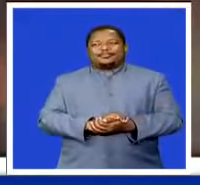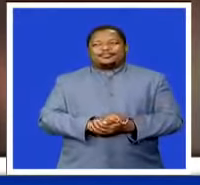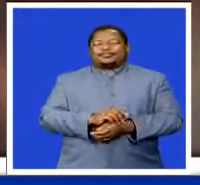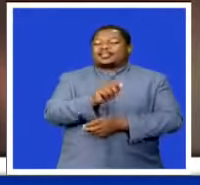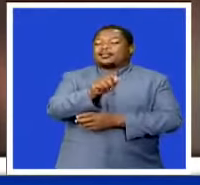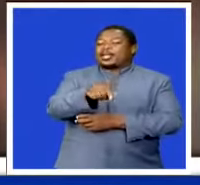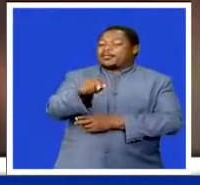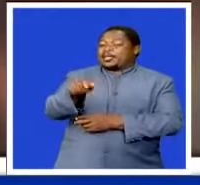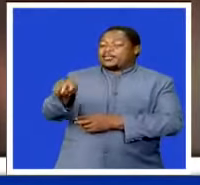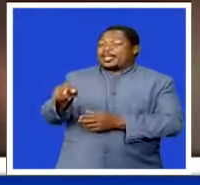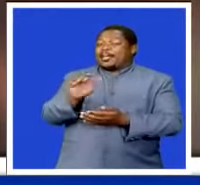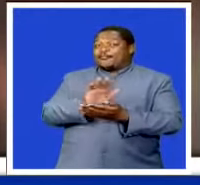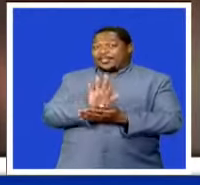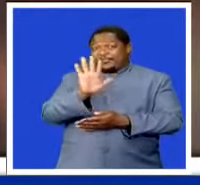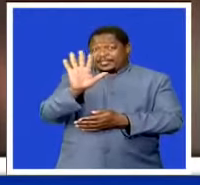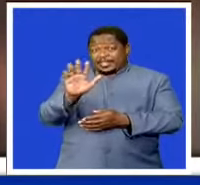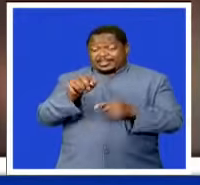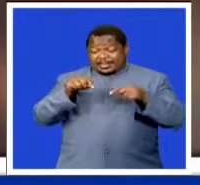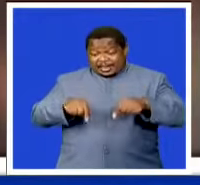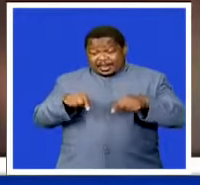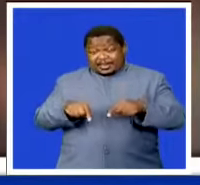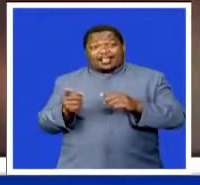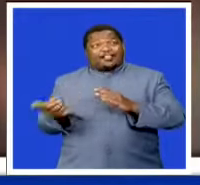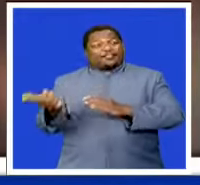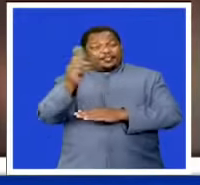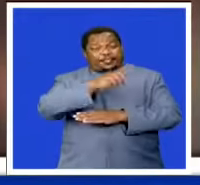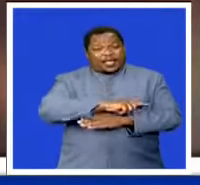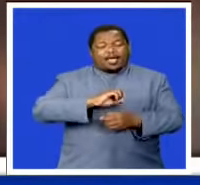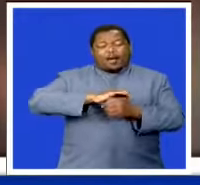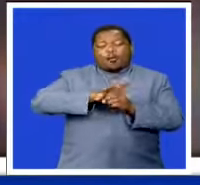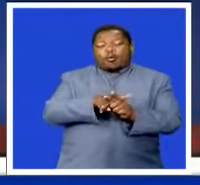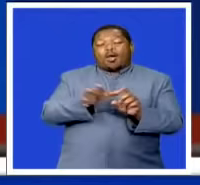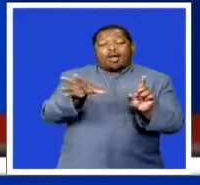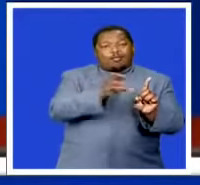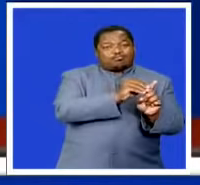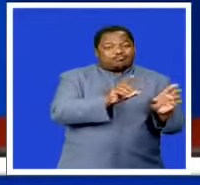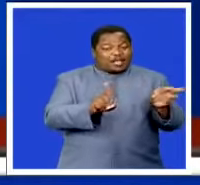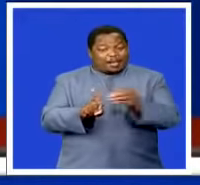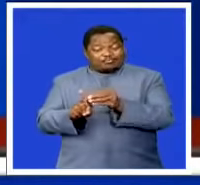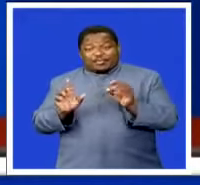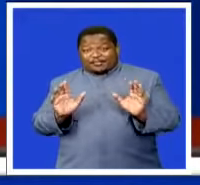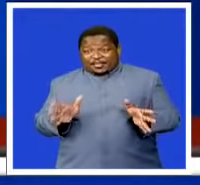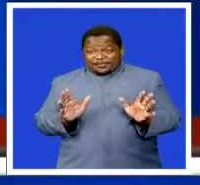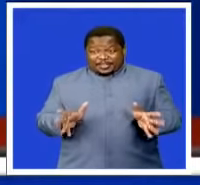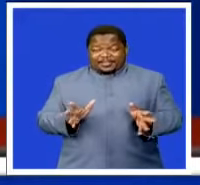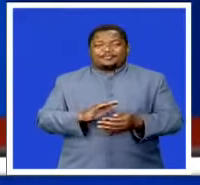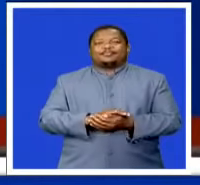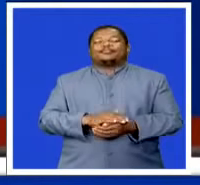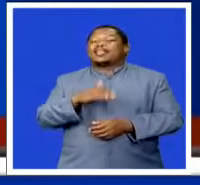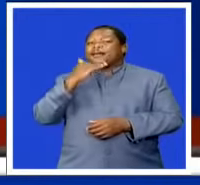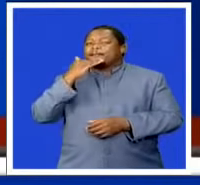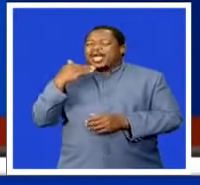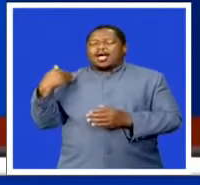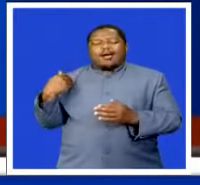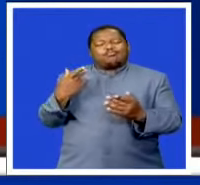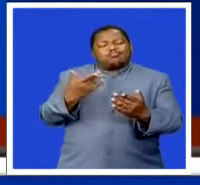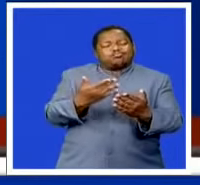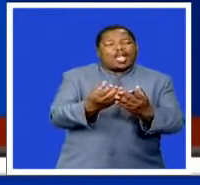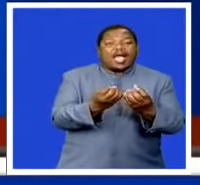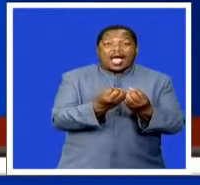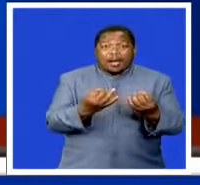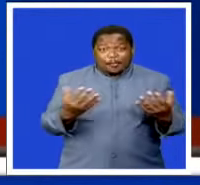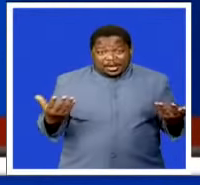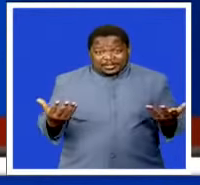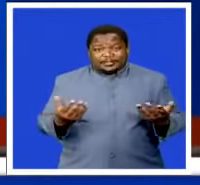Balishumi nesihlanu bantfu lebatfolakele kutsi banemkhuhlane i-COVID-19 lomuhla kuleli. Lesekubeka sibalo